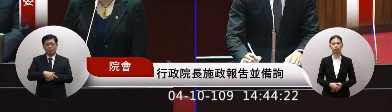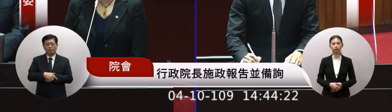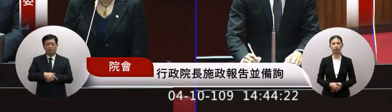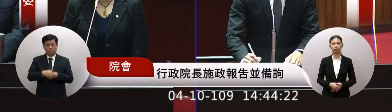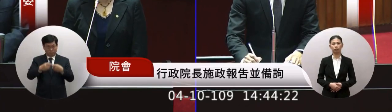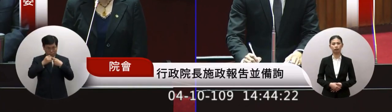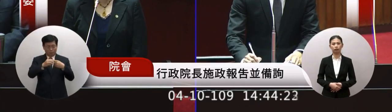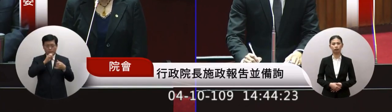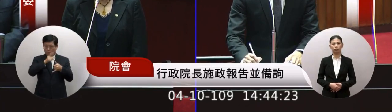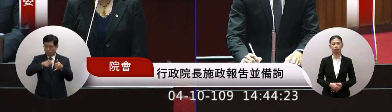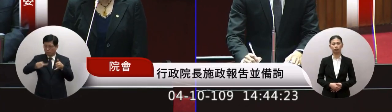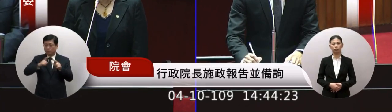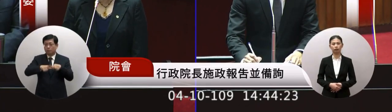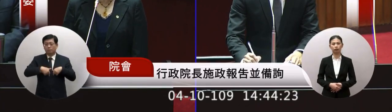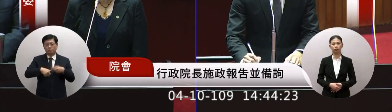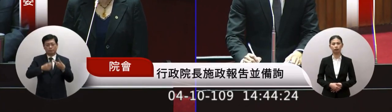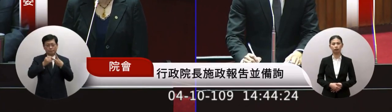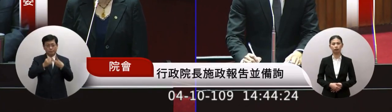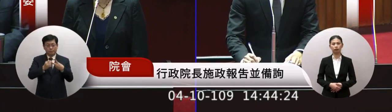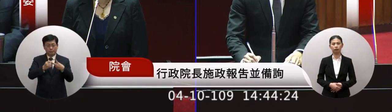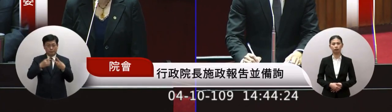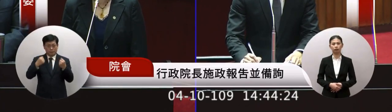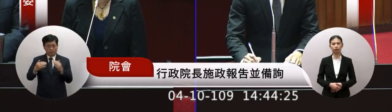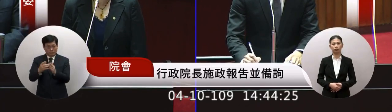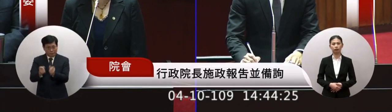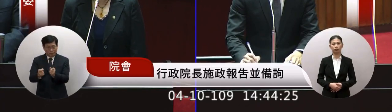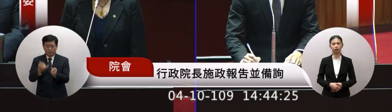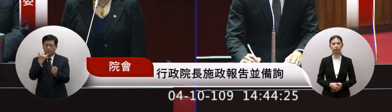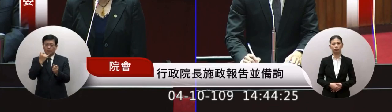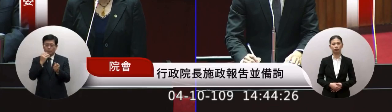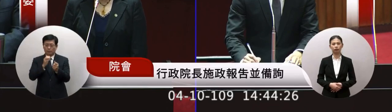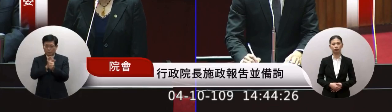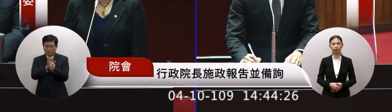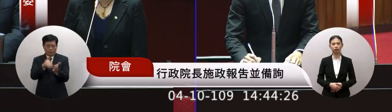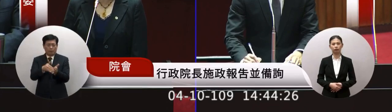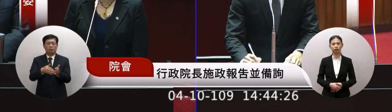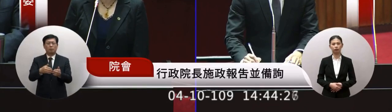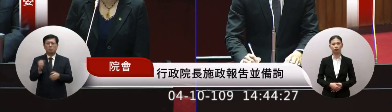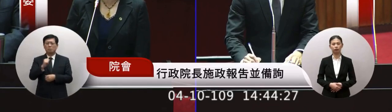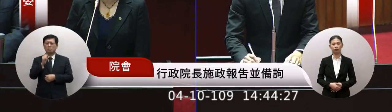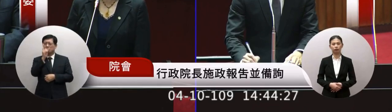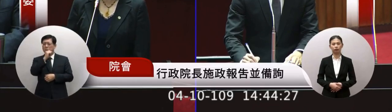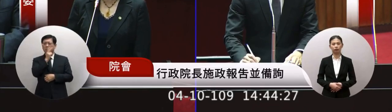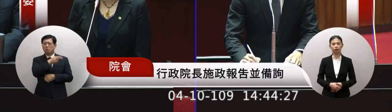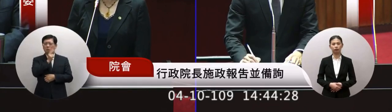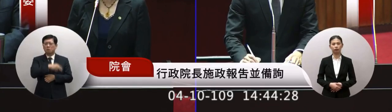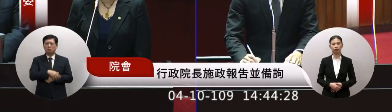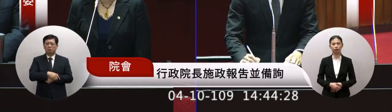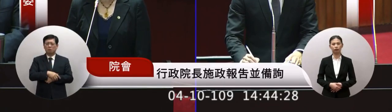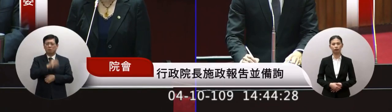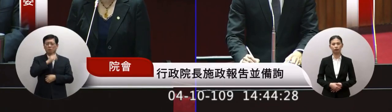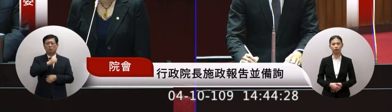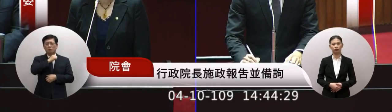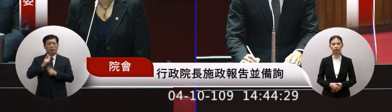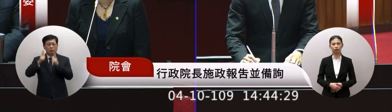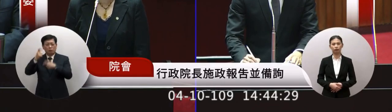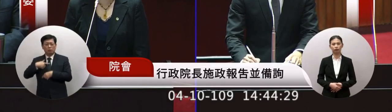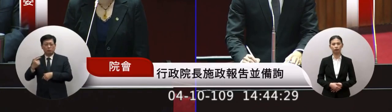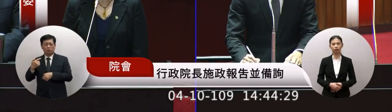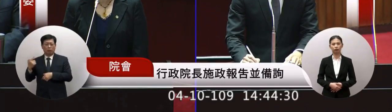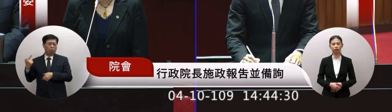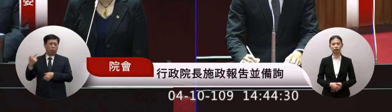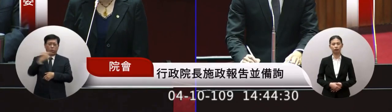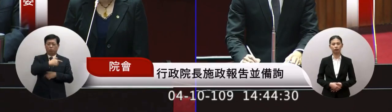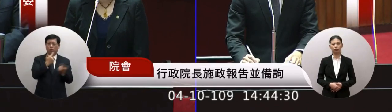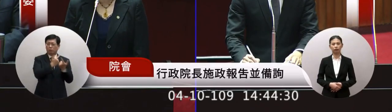以第一个是个案中心，第二个是在地化加可及性，因为你袂使讲叫伊讲吼， 啊，特别 为台东啊，招来个台北